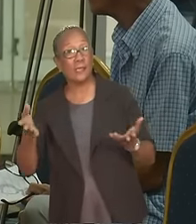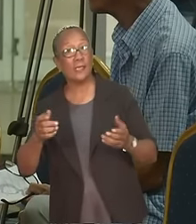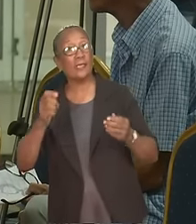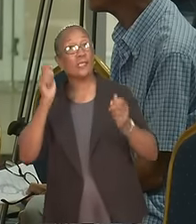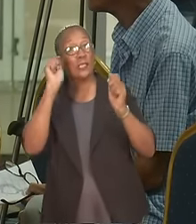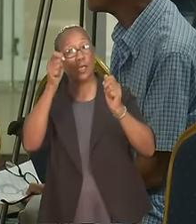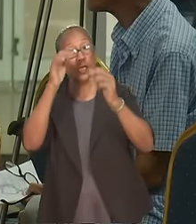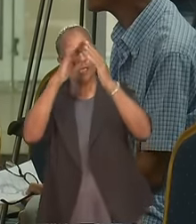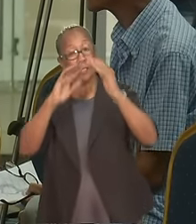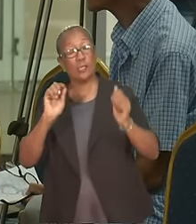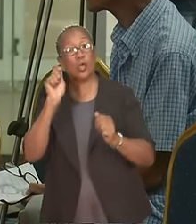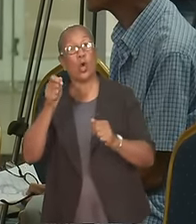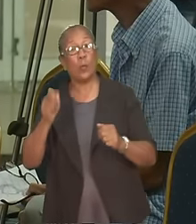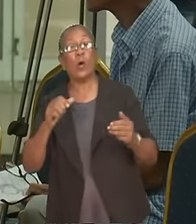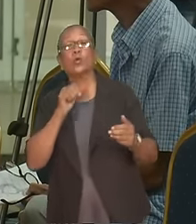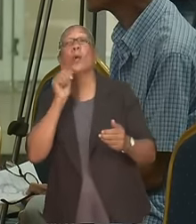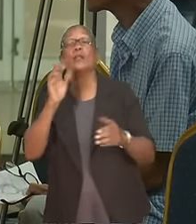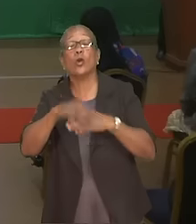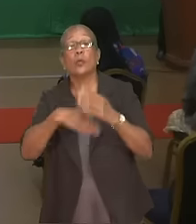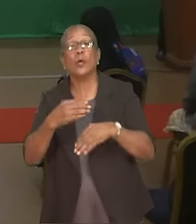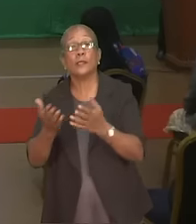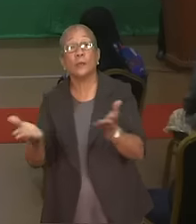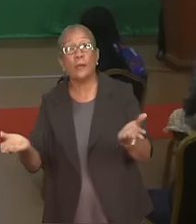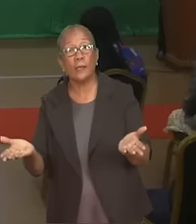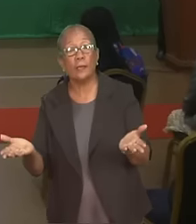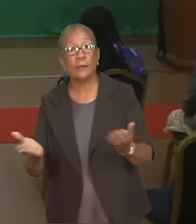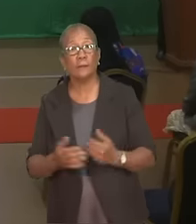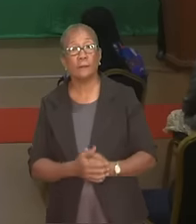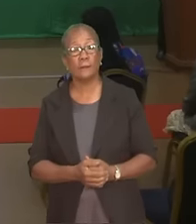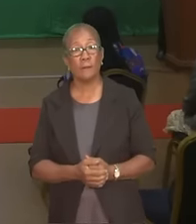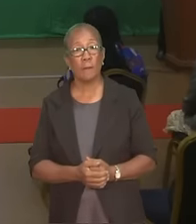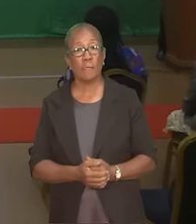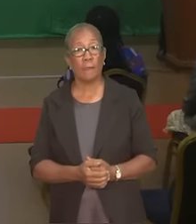is de status daarvan? Okay. Ja, dank u. Ja,